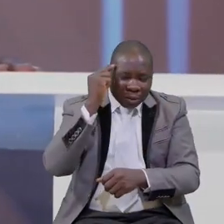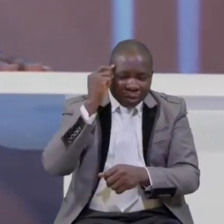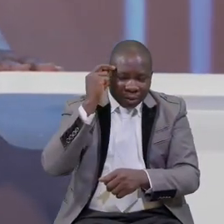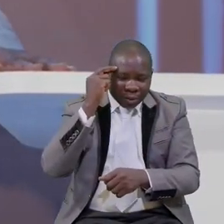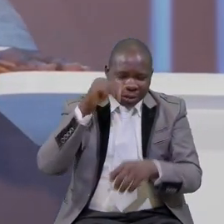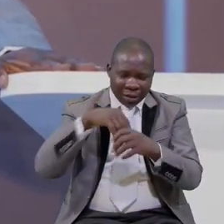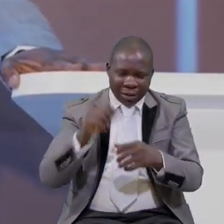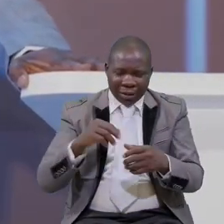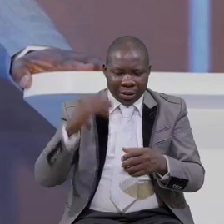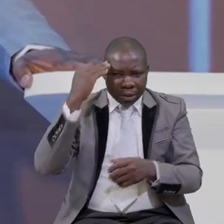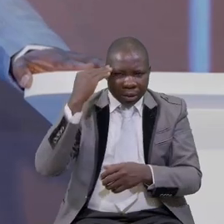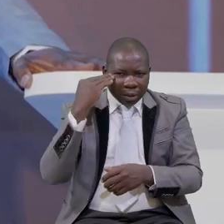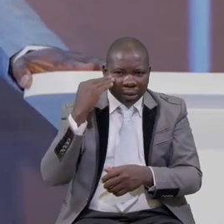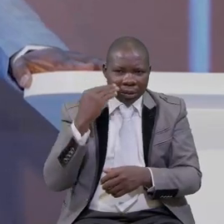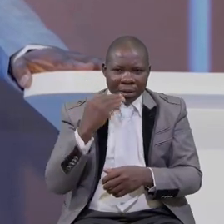Raisonnement.